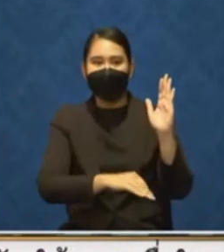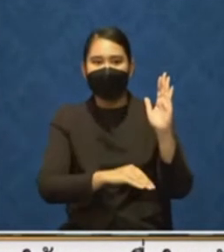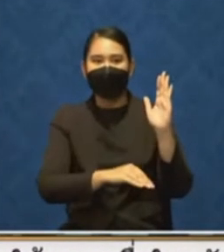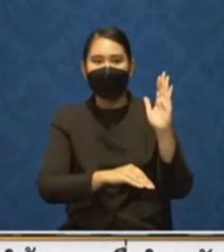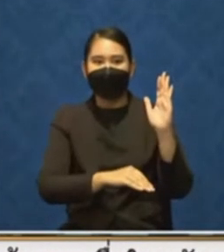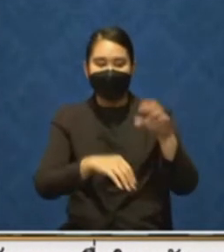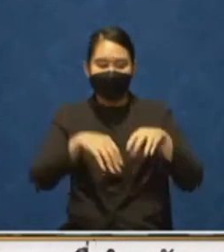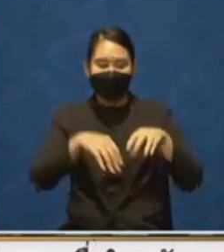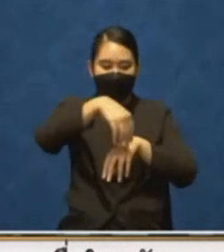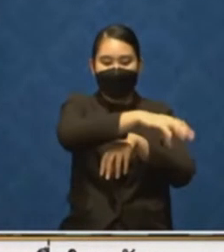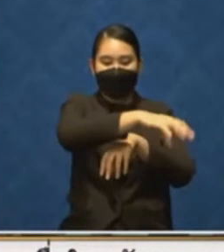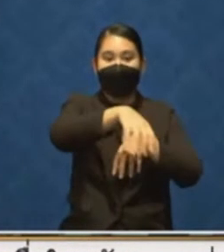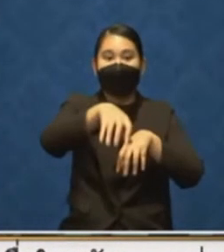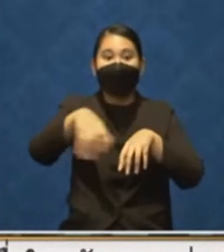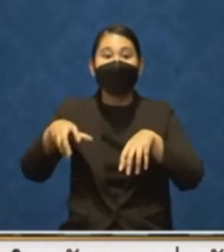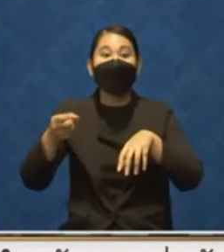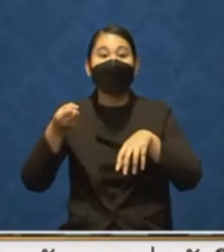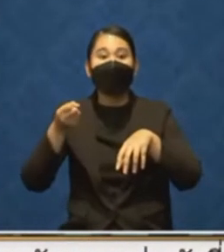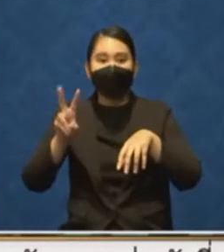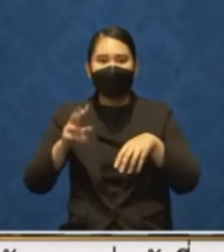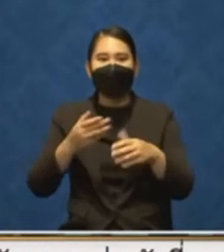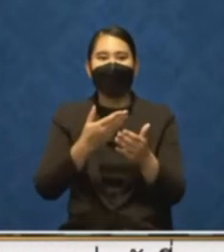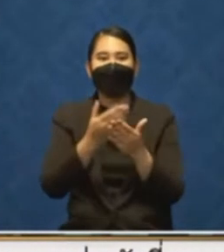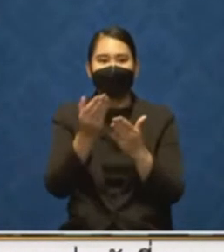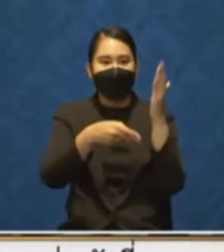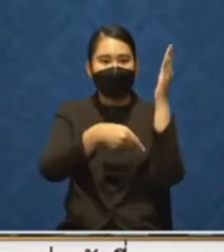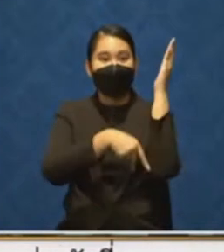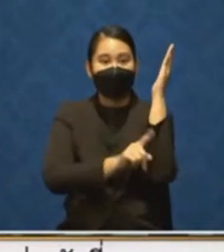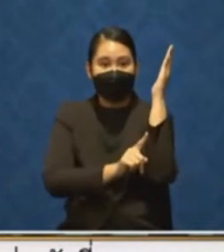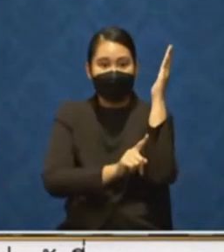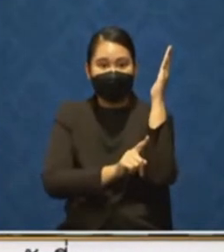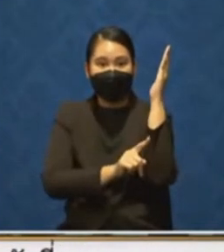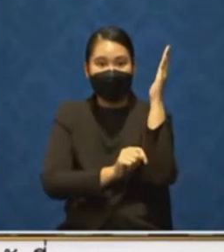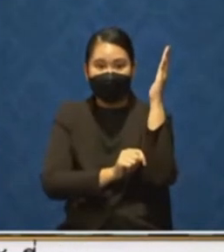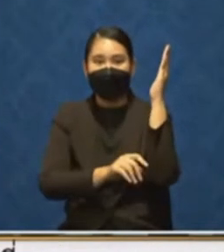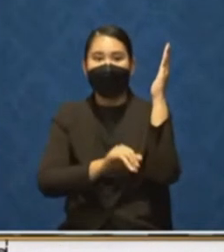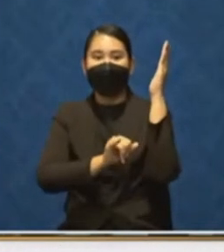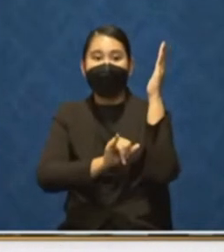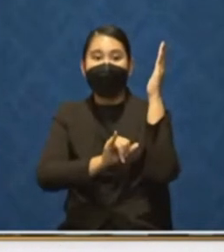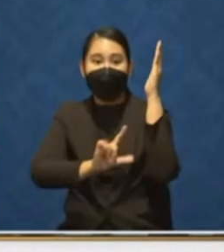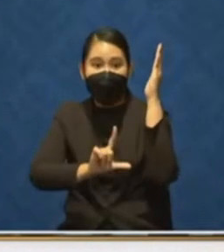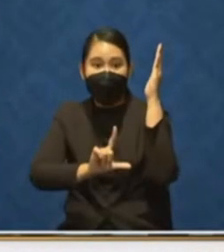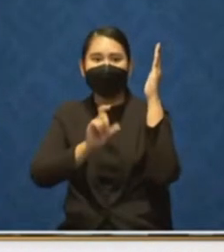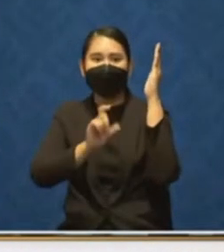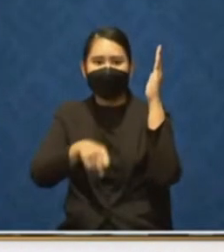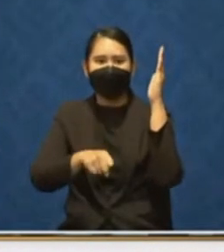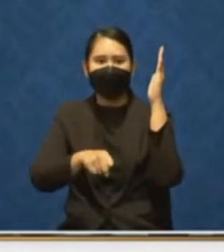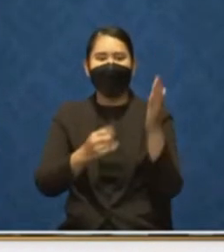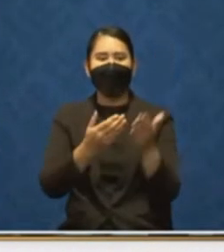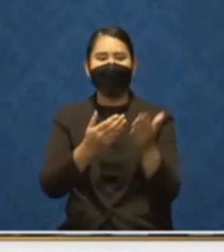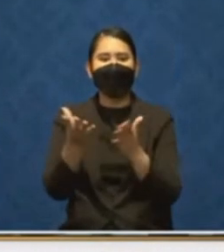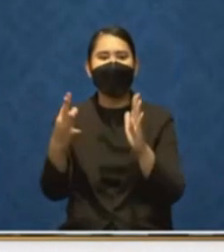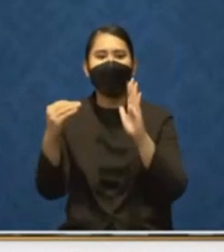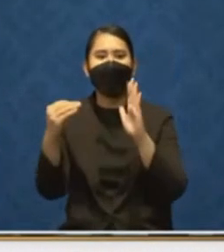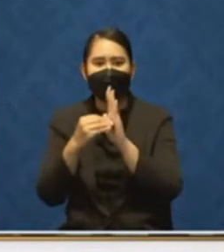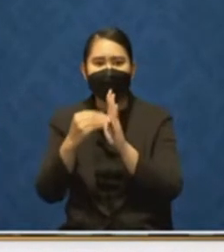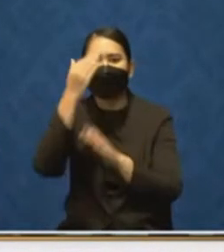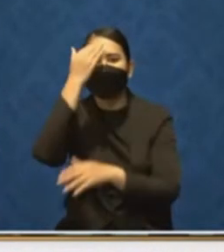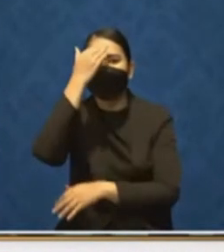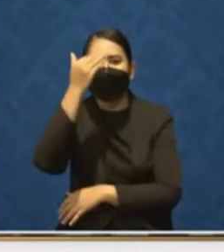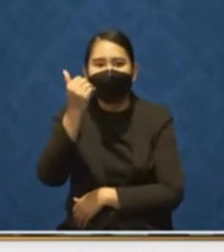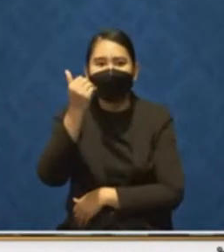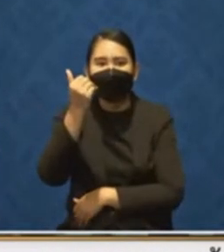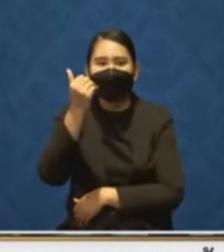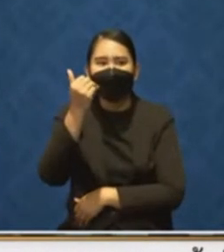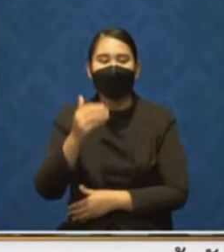ภาค 12ที่ภาคใต้มันต้องไปซื้อที่ปัตตานียะลาไหมอ่ะแล้วมาซื้อทำไมที่นี่กรุงเทพฯผมจะบอกจะไป